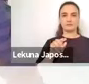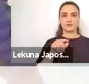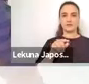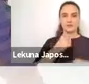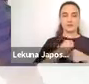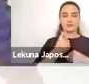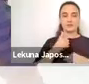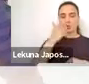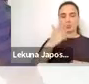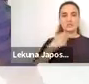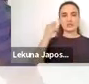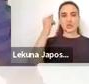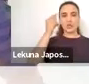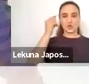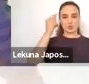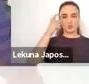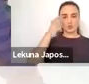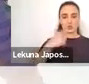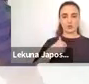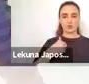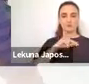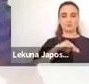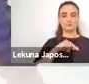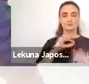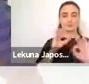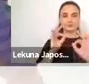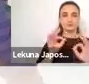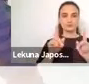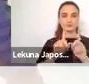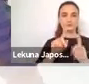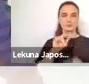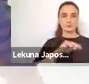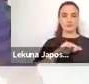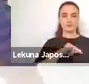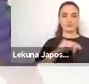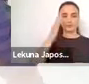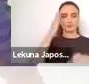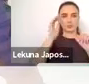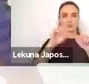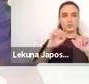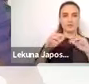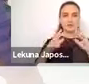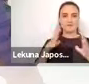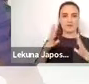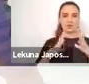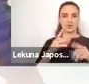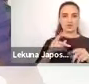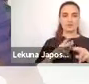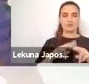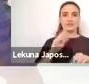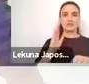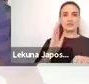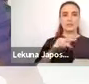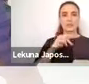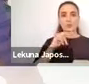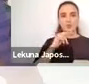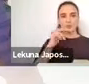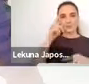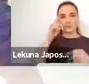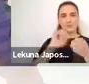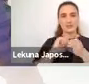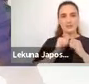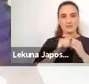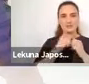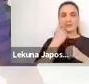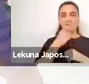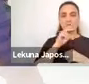როგორც ნეიროფსიქოლოგი დაუშვათ რომ ვმუშაობ, სწორედ ასე ვმუშაობ უნარების გავარჯიშებაზე. იქნება ეს ყურადღება, მეხსიერება,